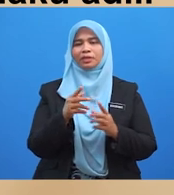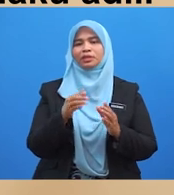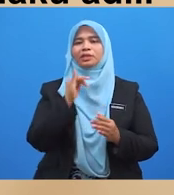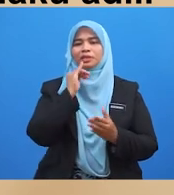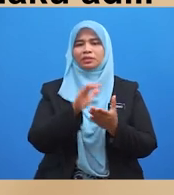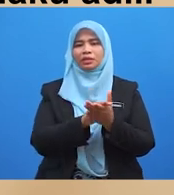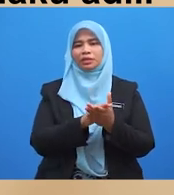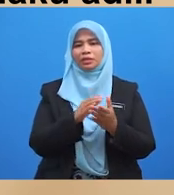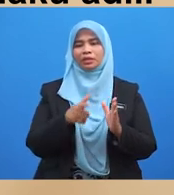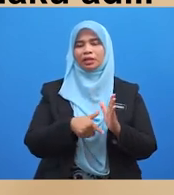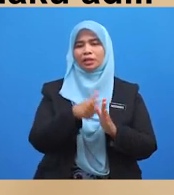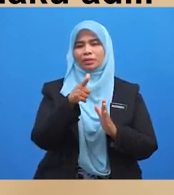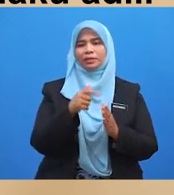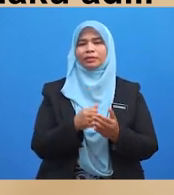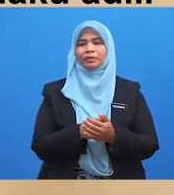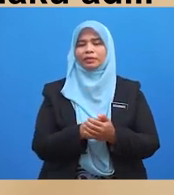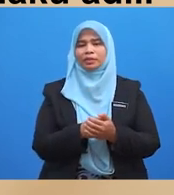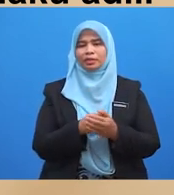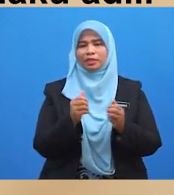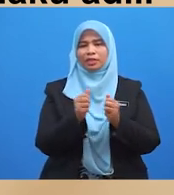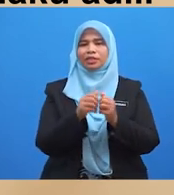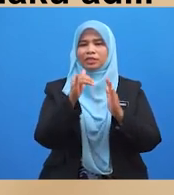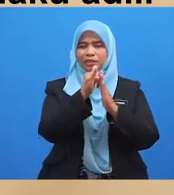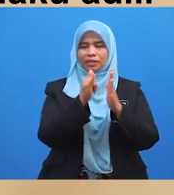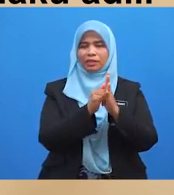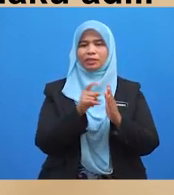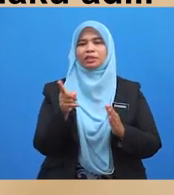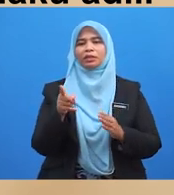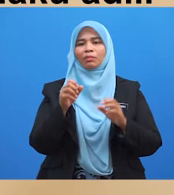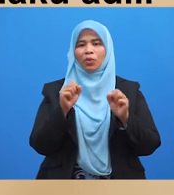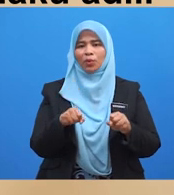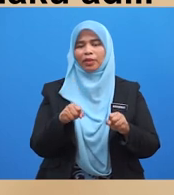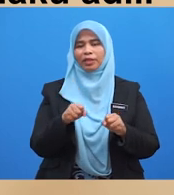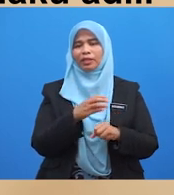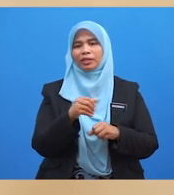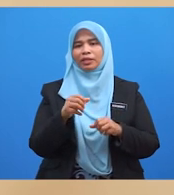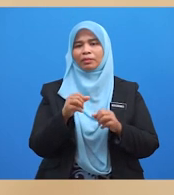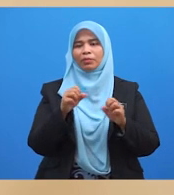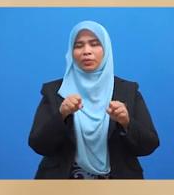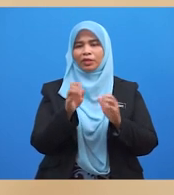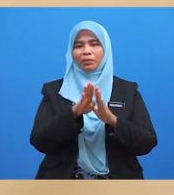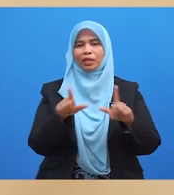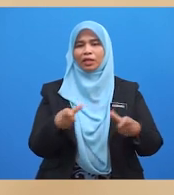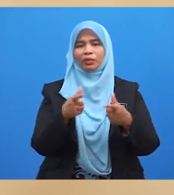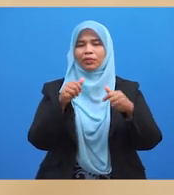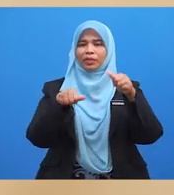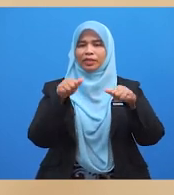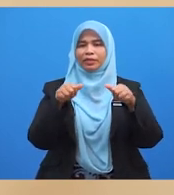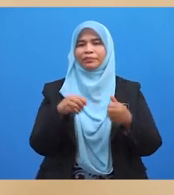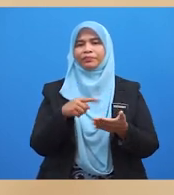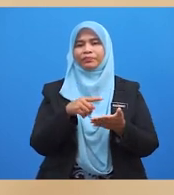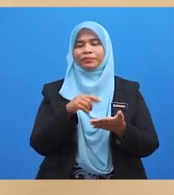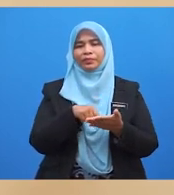syarak. Dengan syarat, beliau berkemampuan dan mampu berlaku adil. Inilah